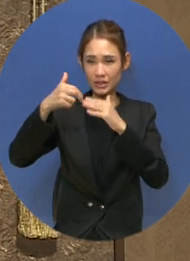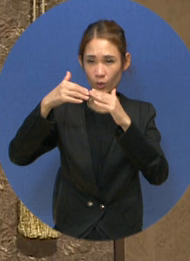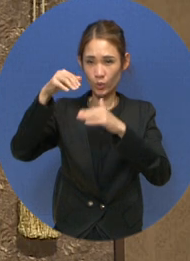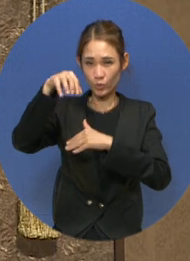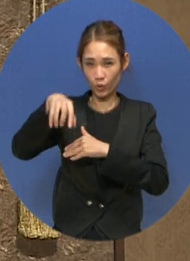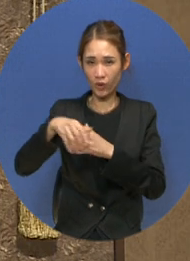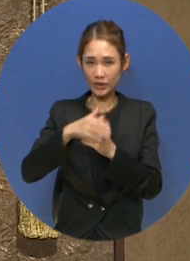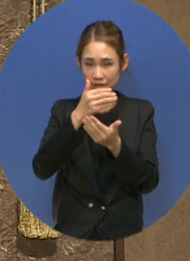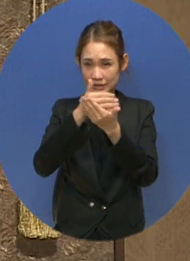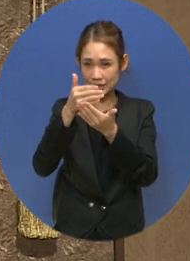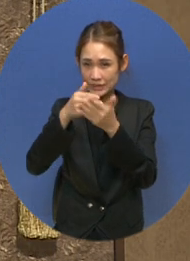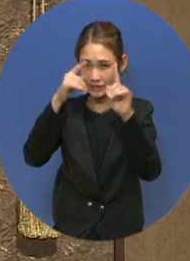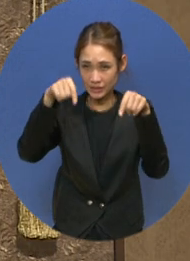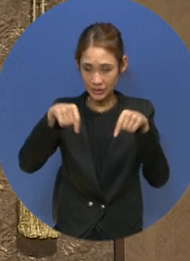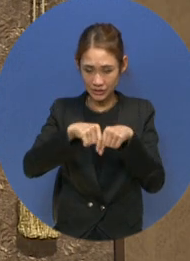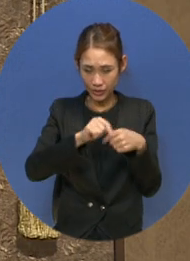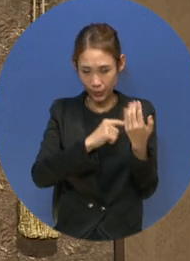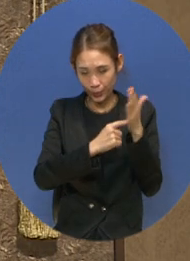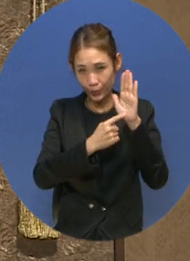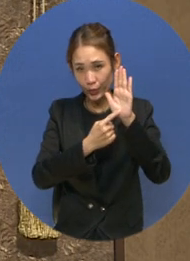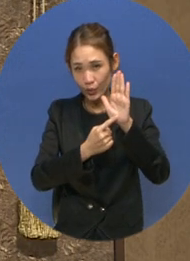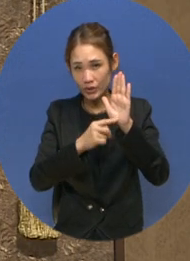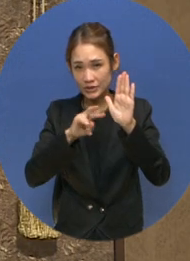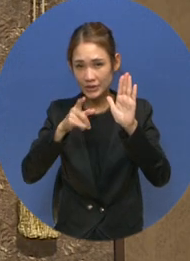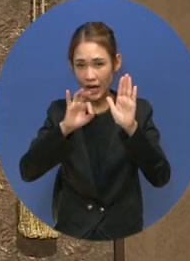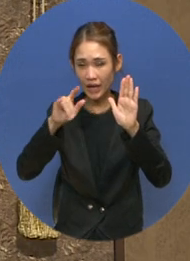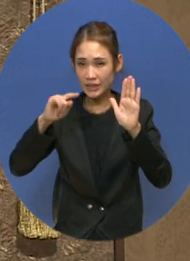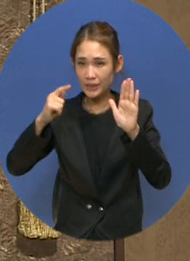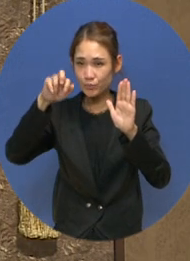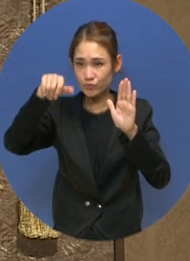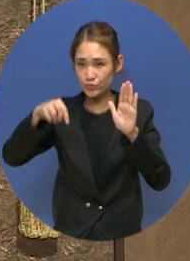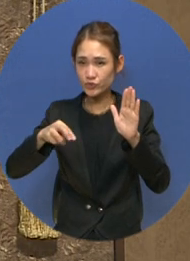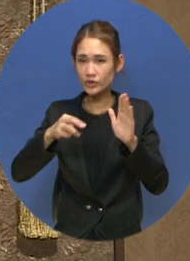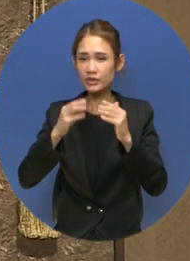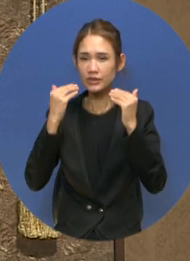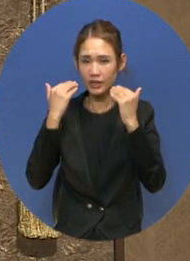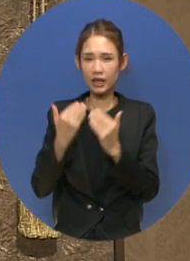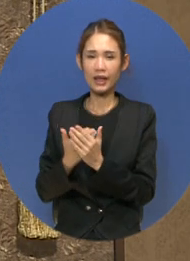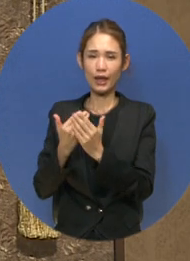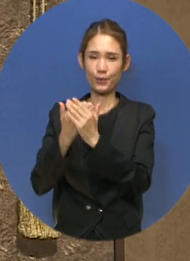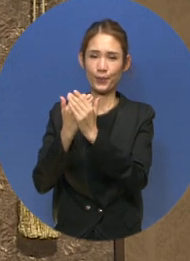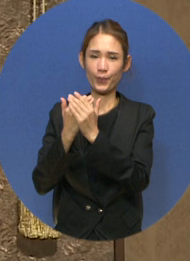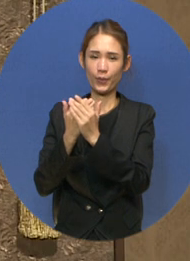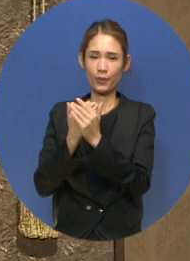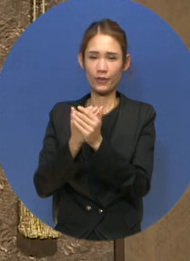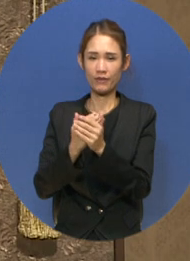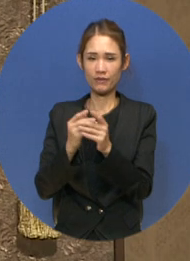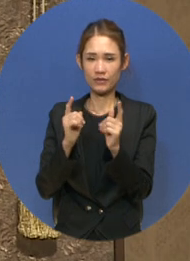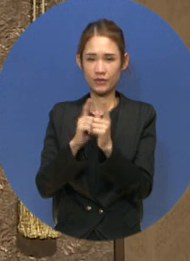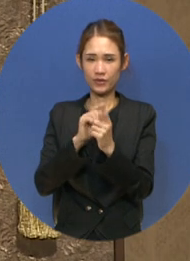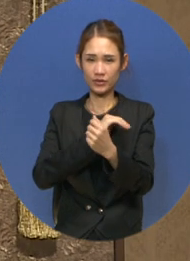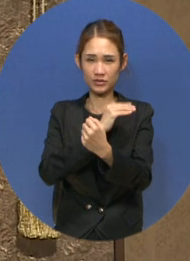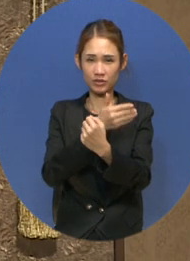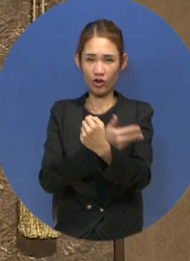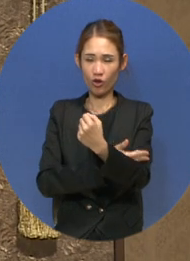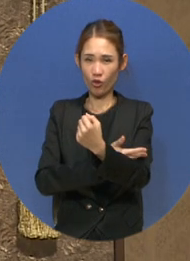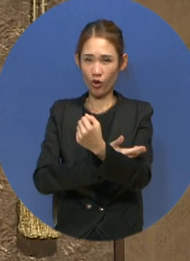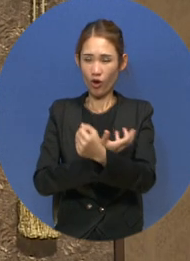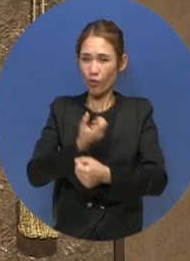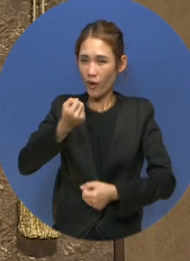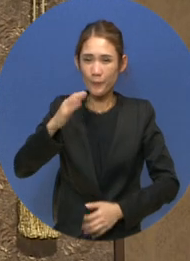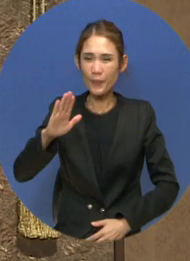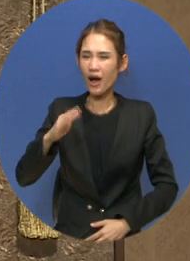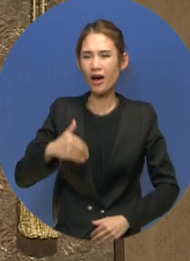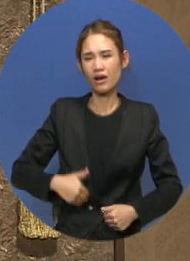된 표지판 사이모를 개발하고 네. 그 개발된 사이모를 저희가 저작권 그런